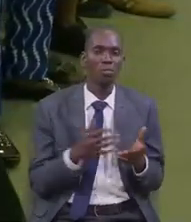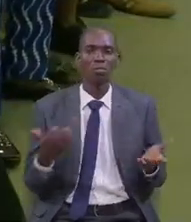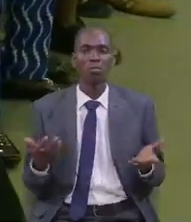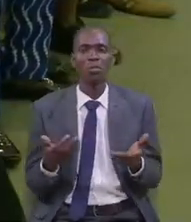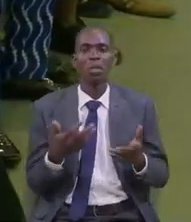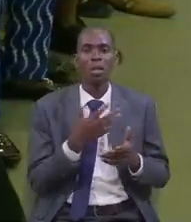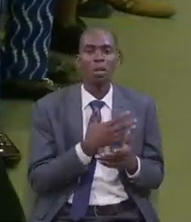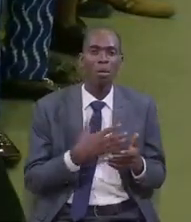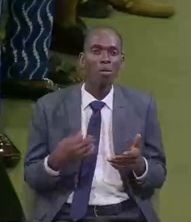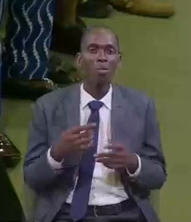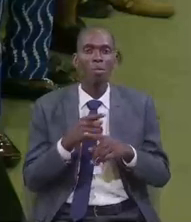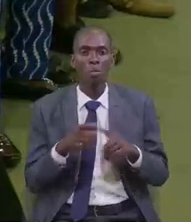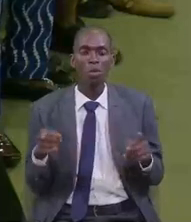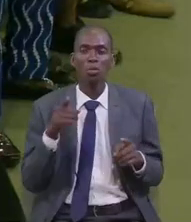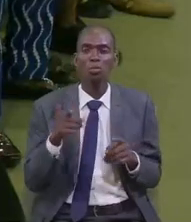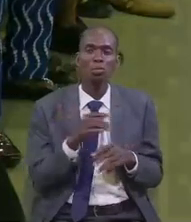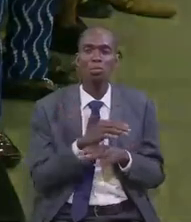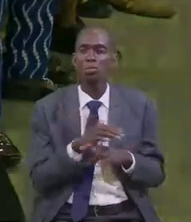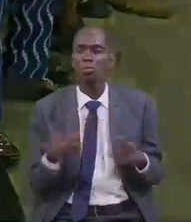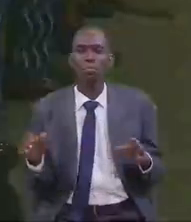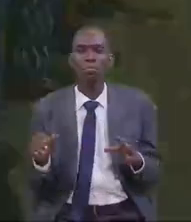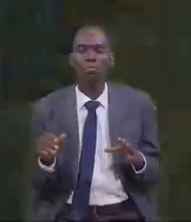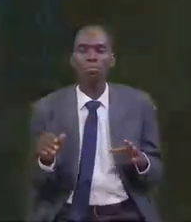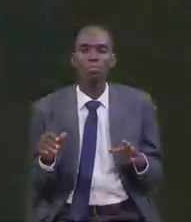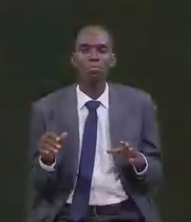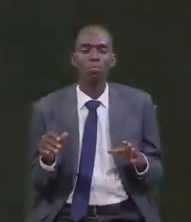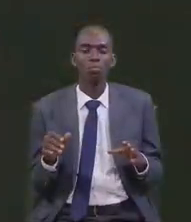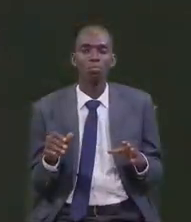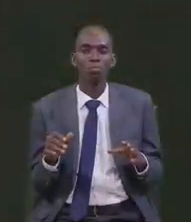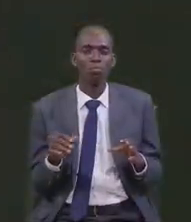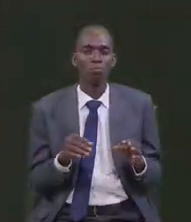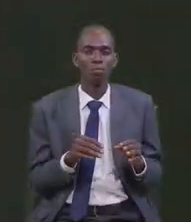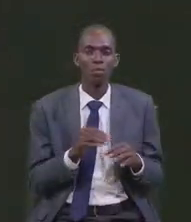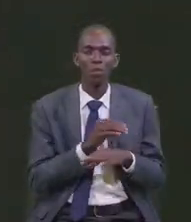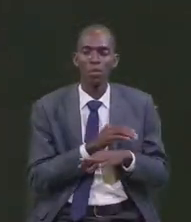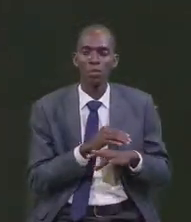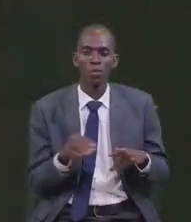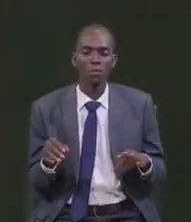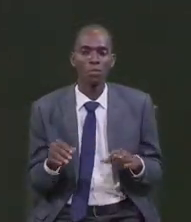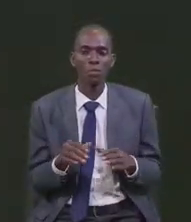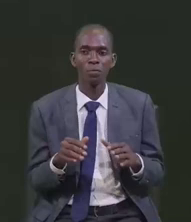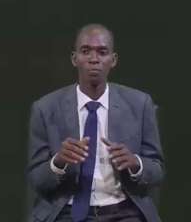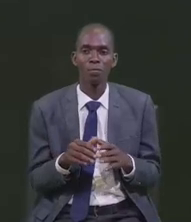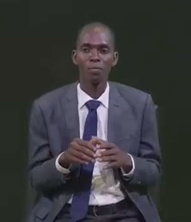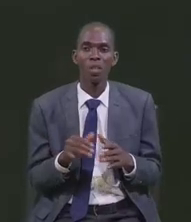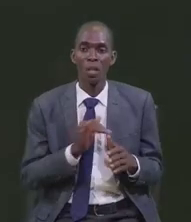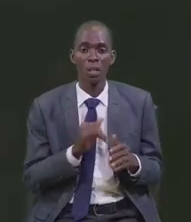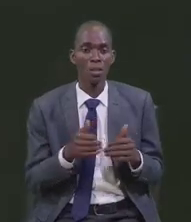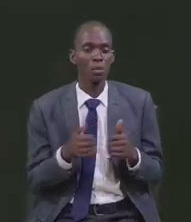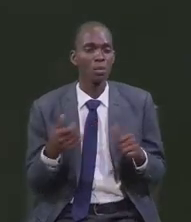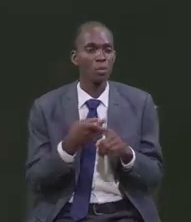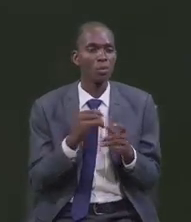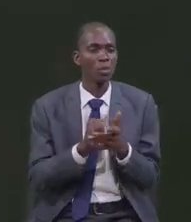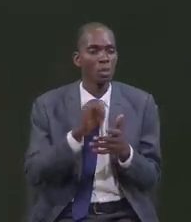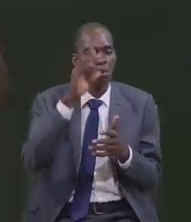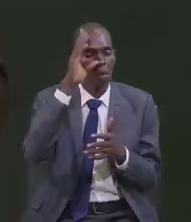parce que elle ne bénit pas ma vie. Toutes les fois que je la vois, je crois que je peux me séparer de cet homme parce que l'homme-là